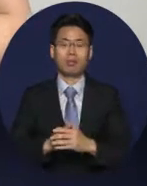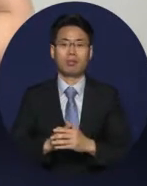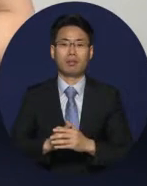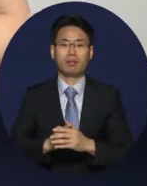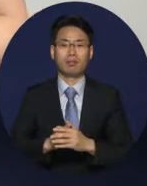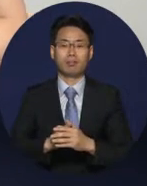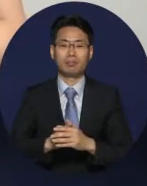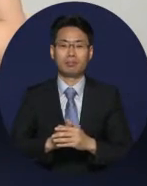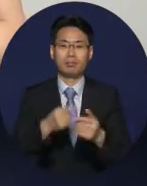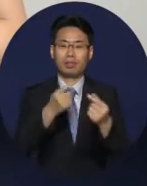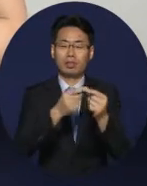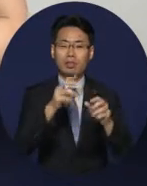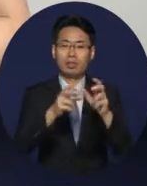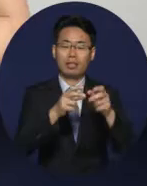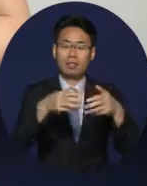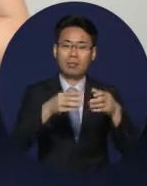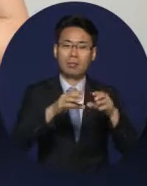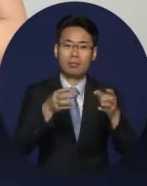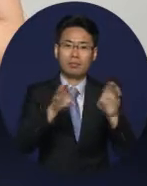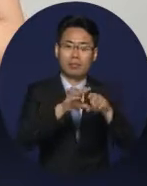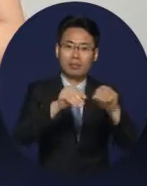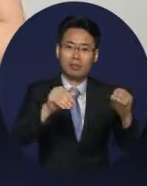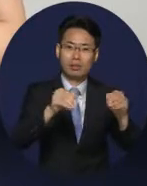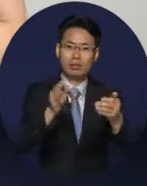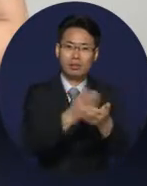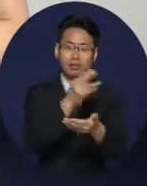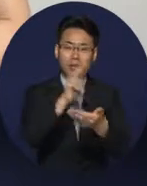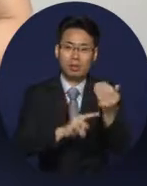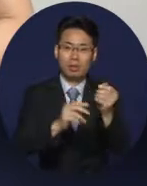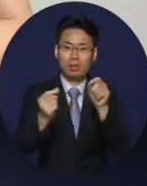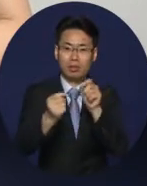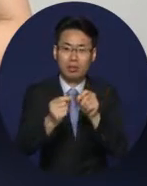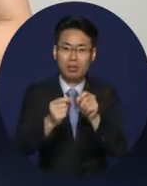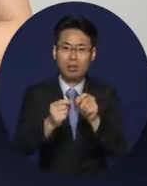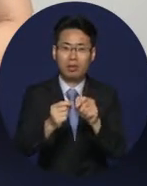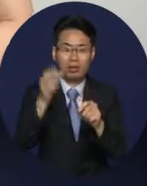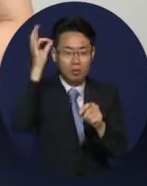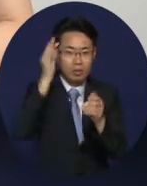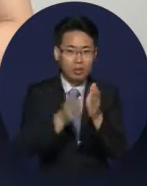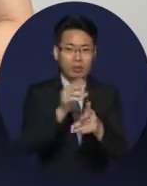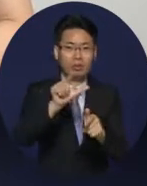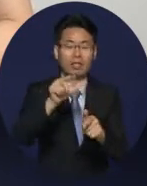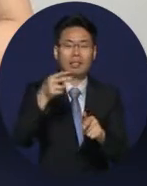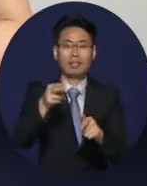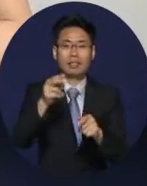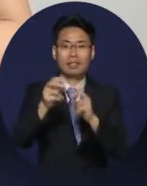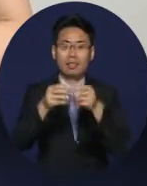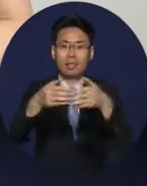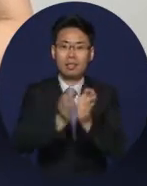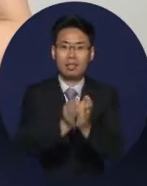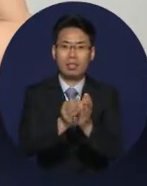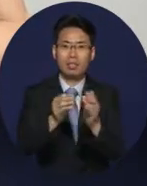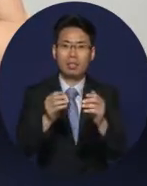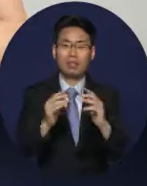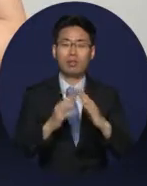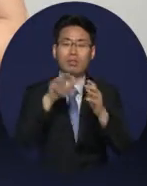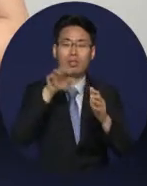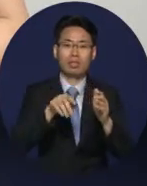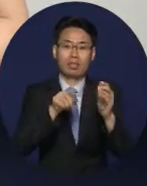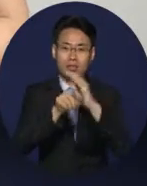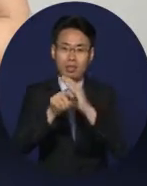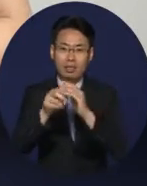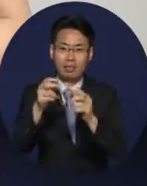있습니다. 1단계 산업시설 용지 분양을 앞두고 포항시와 LH 포항사업단이 공사 현장을 찾아 추진